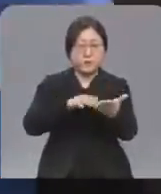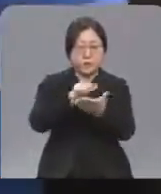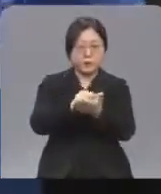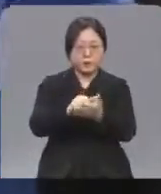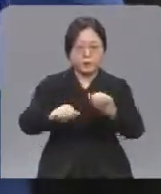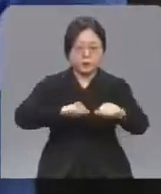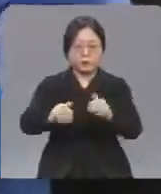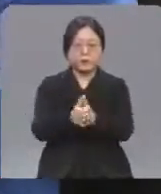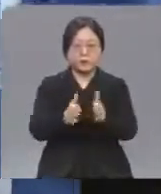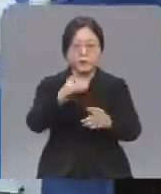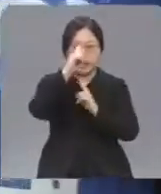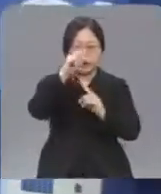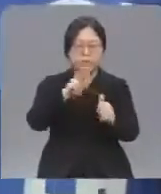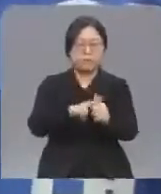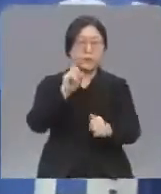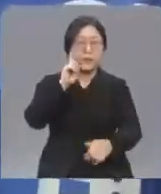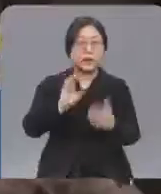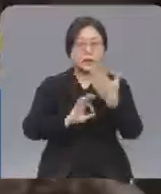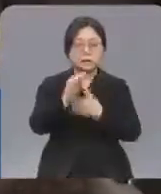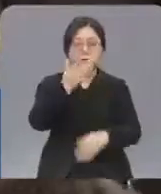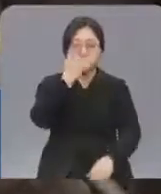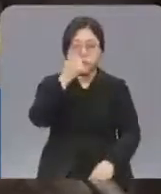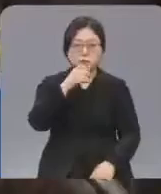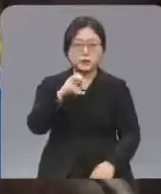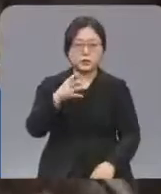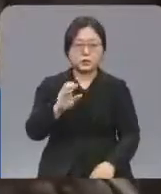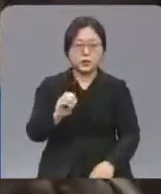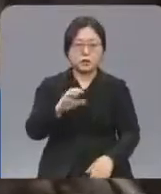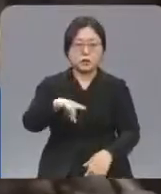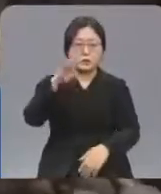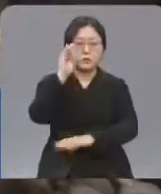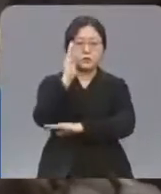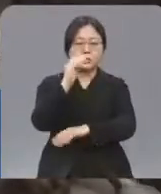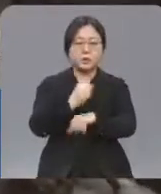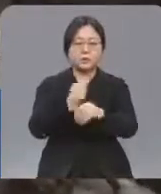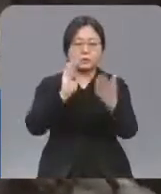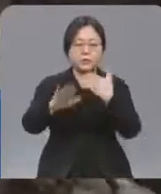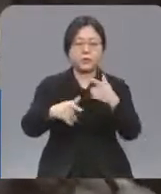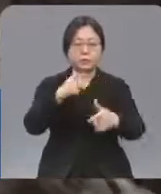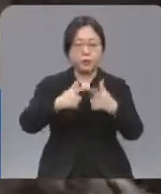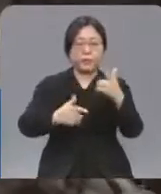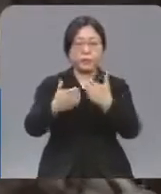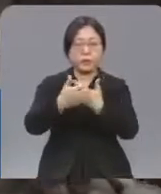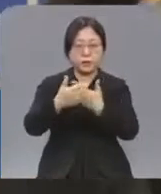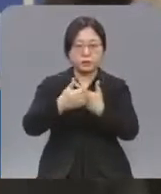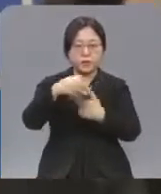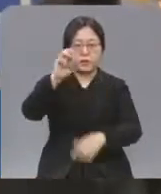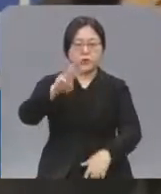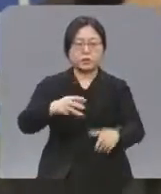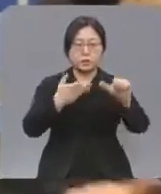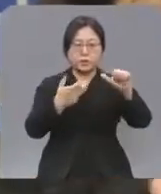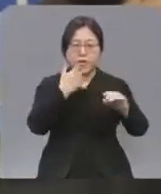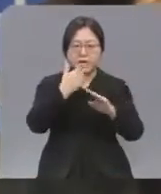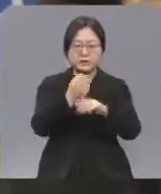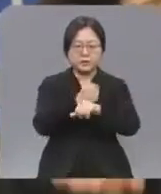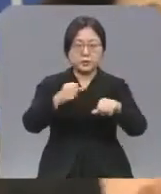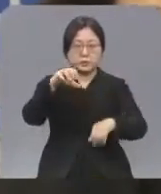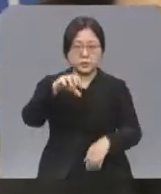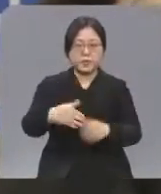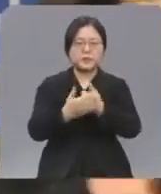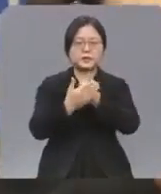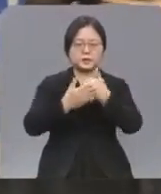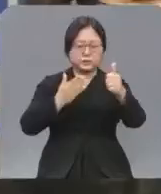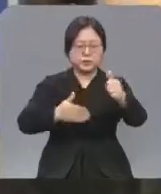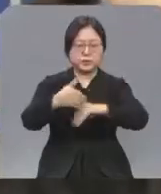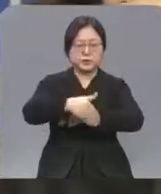나섰습니다 이 후보는 4일 우전 순천 연향동 에서 첫 유세를 가진 뒤 목 보아 나주를 거쳐 광주의 5.18 민주 광장 에서 지지를